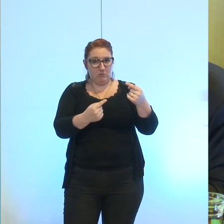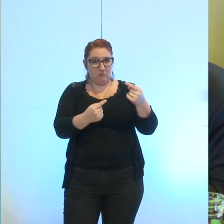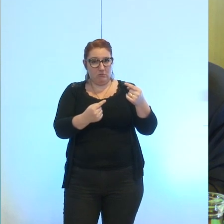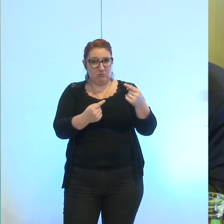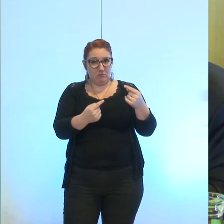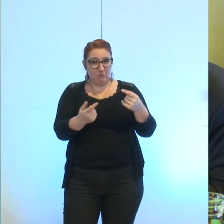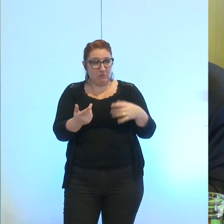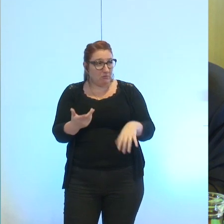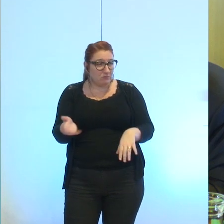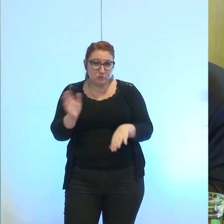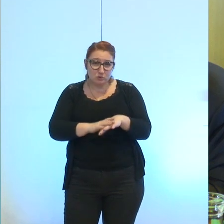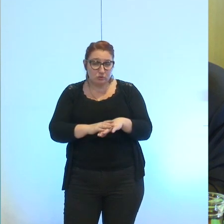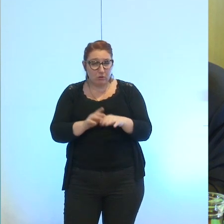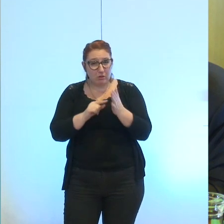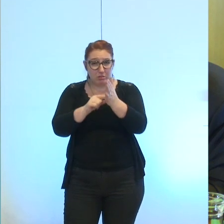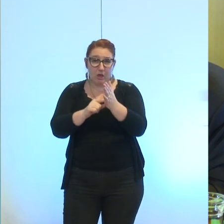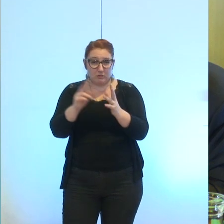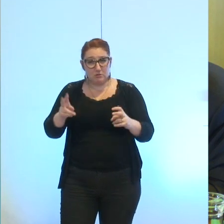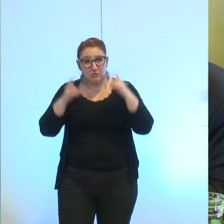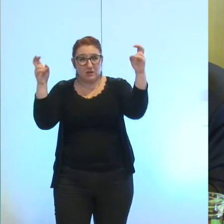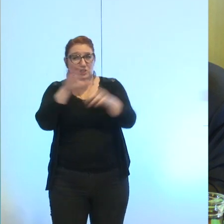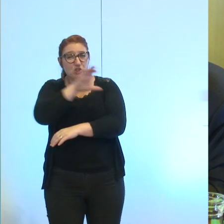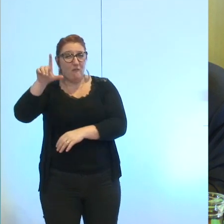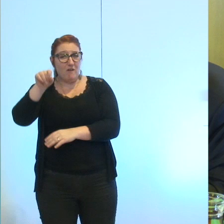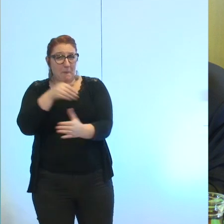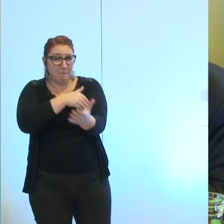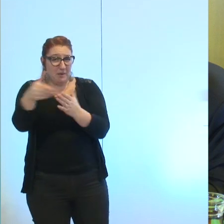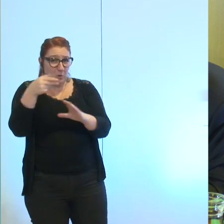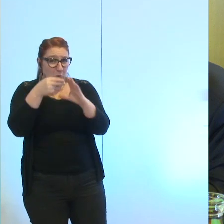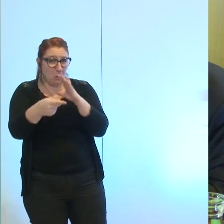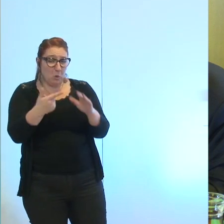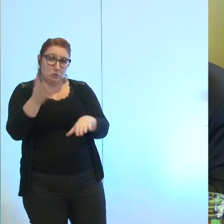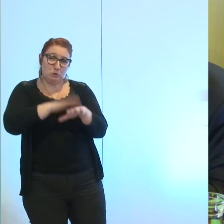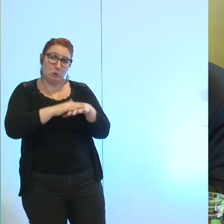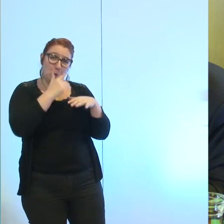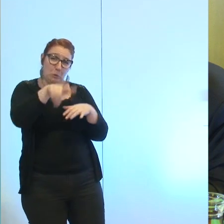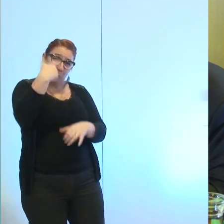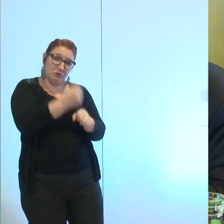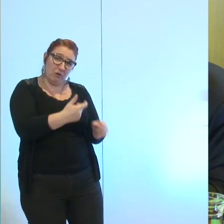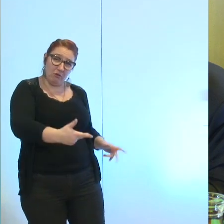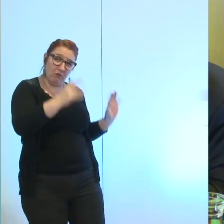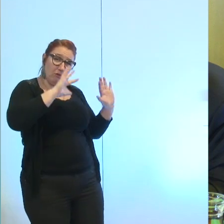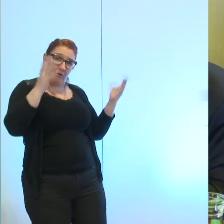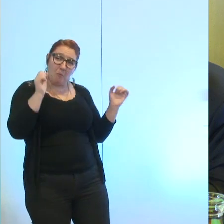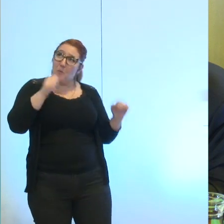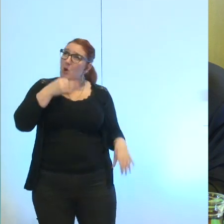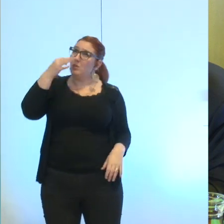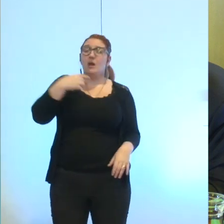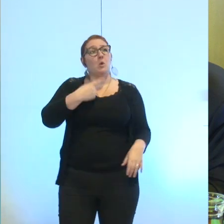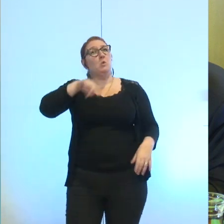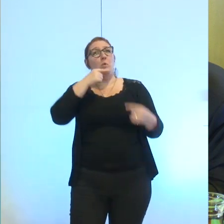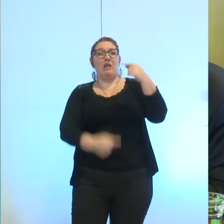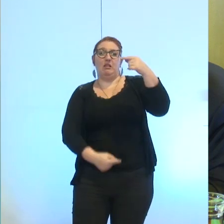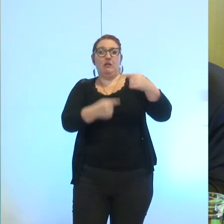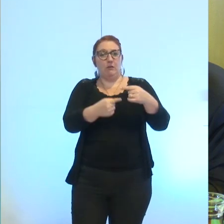de 100 20 millions d'euros pendant de mandats comment pouvez-vous continuer à dire des choses pareilles comment